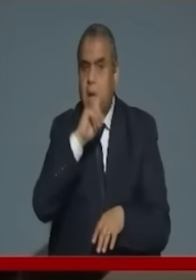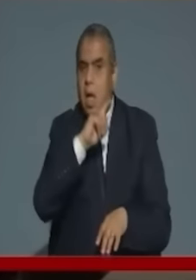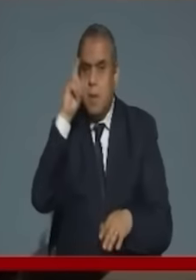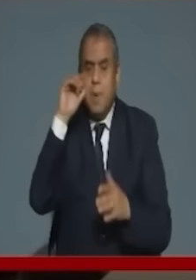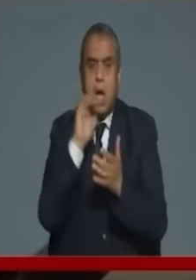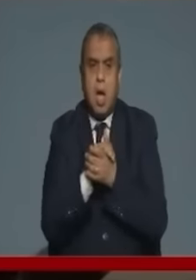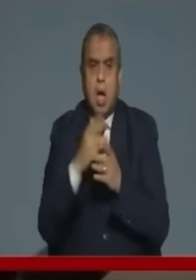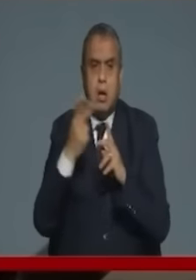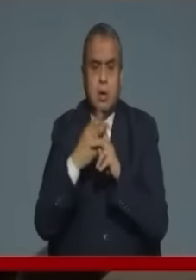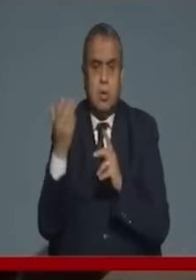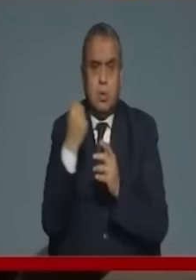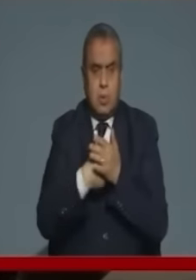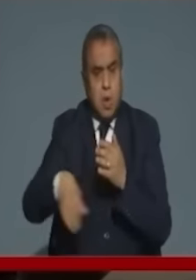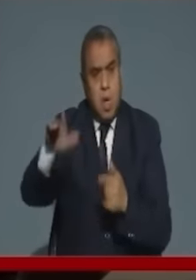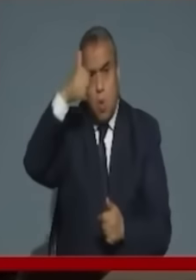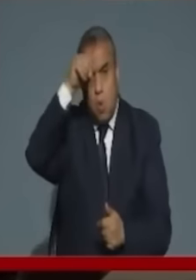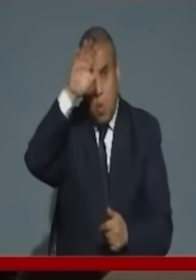وعلى راسهم